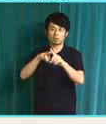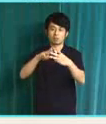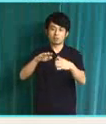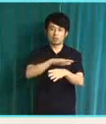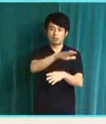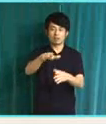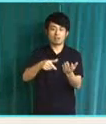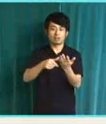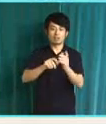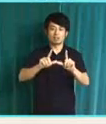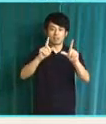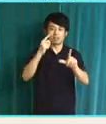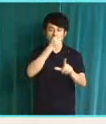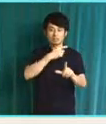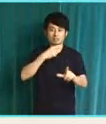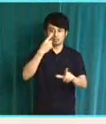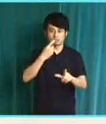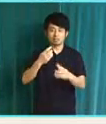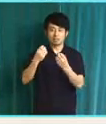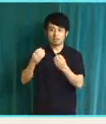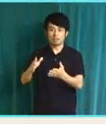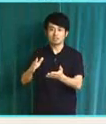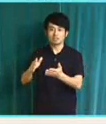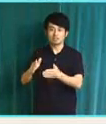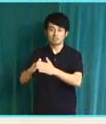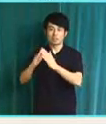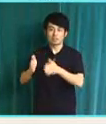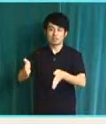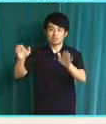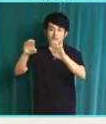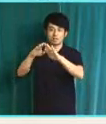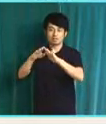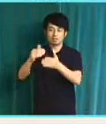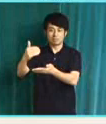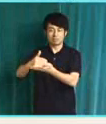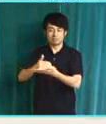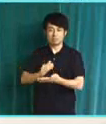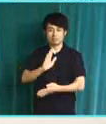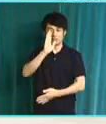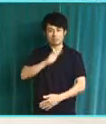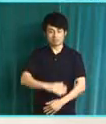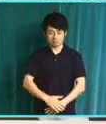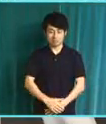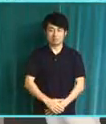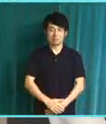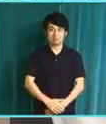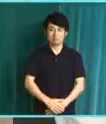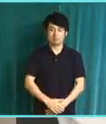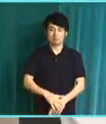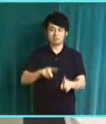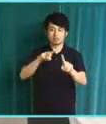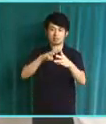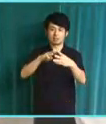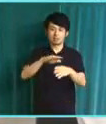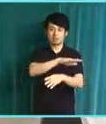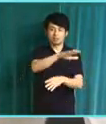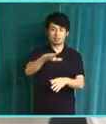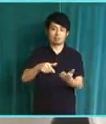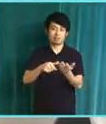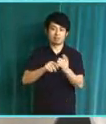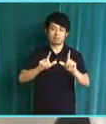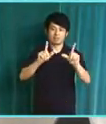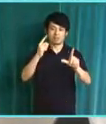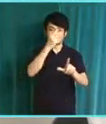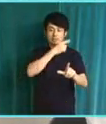小田原駅東口の再開発ビルについて教えてください。 はい、小田原駅東口再開発ビ